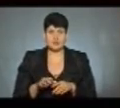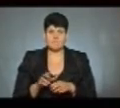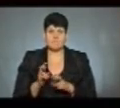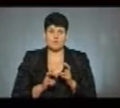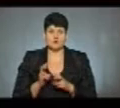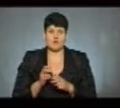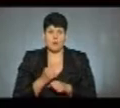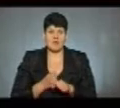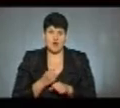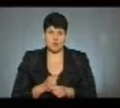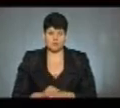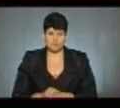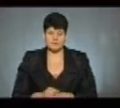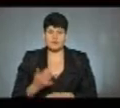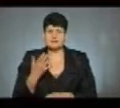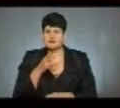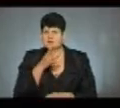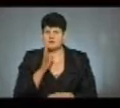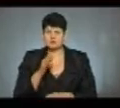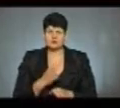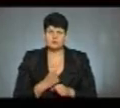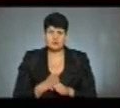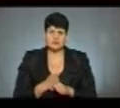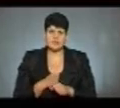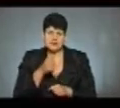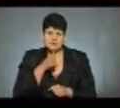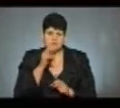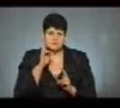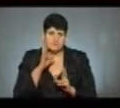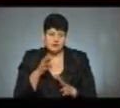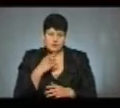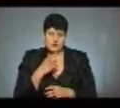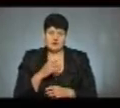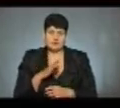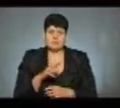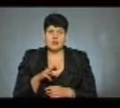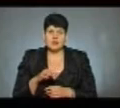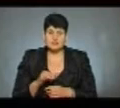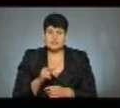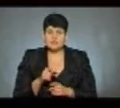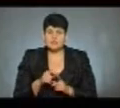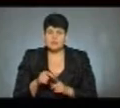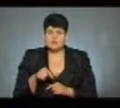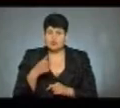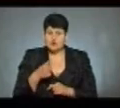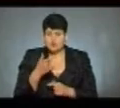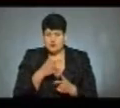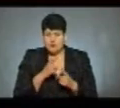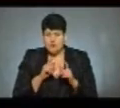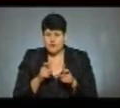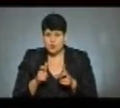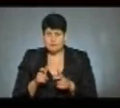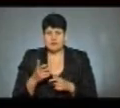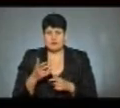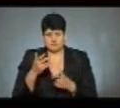переробку. Скільки часу робитимуть експертизу, невідомо, каже Володимир Марків. За його словами, цього року повідомлення про грип